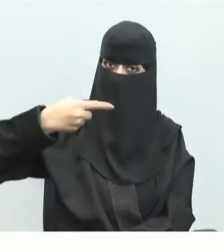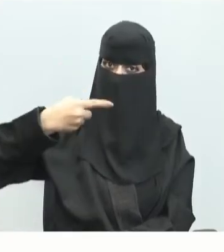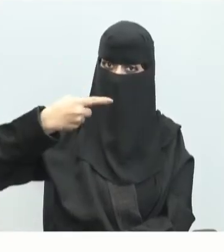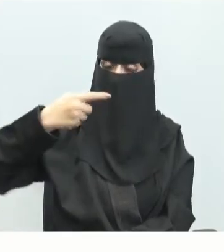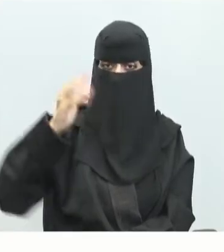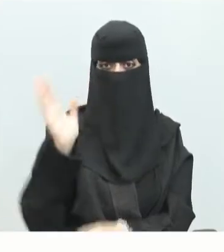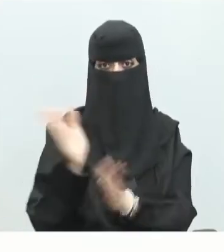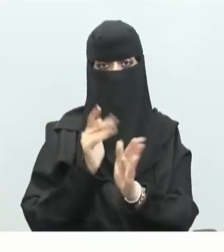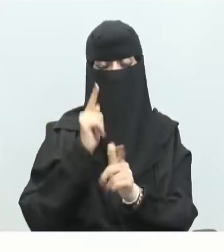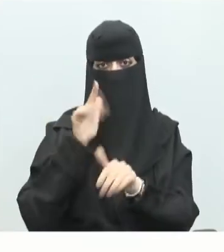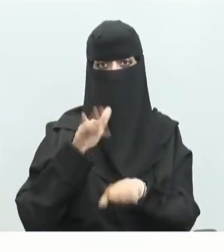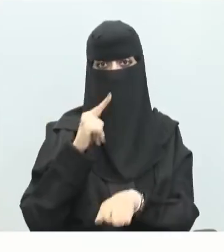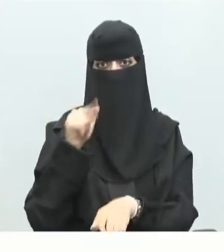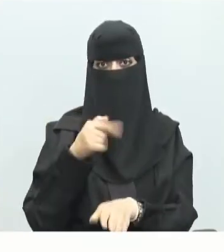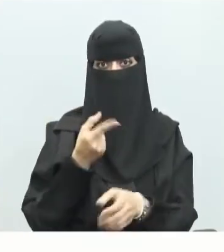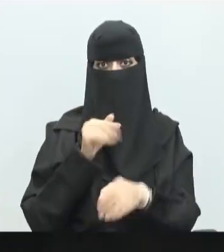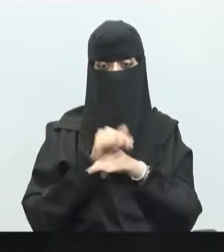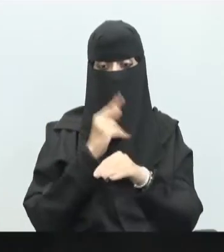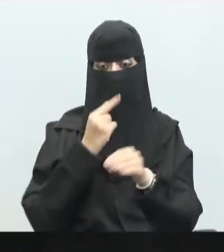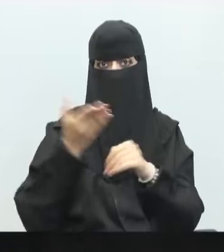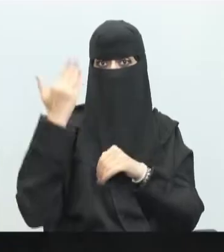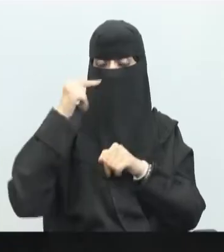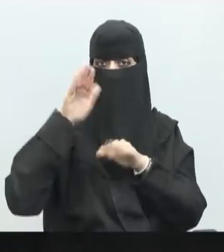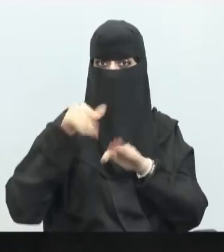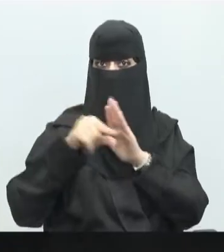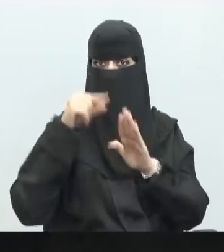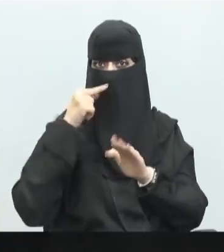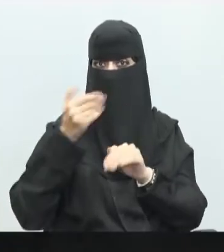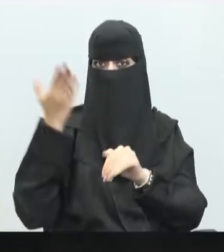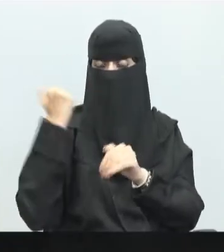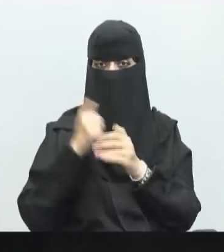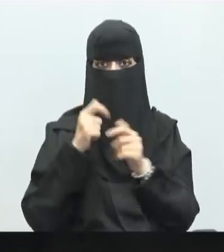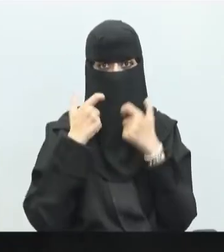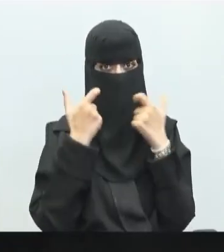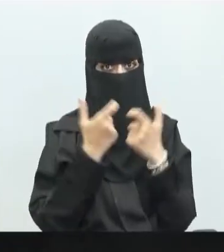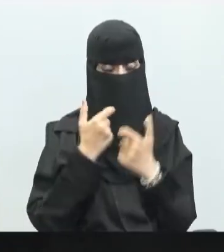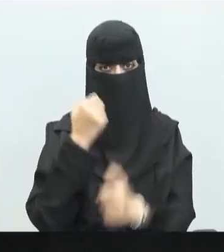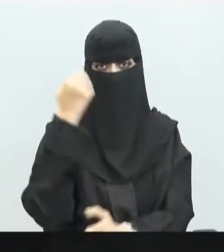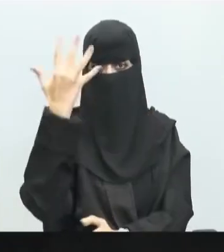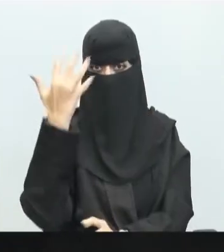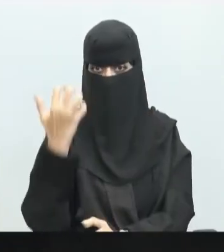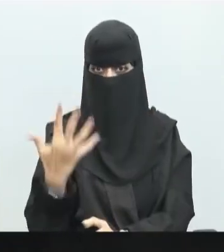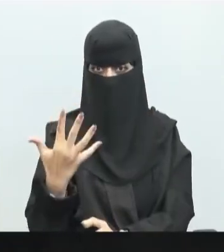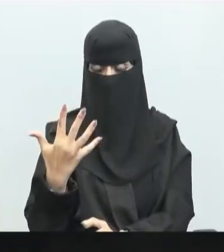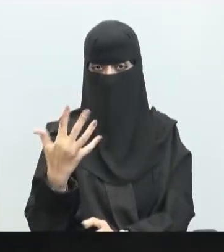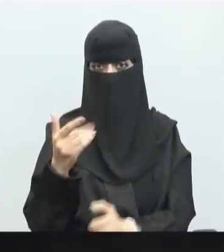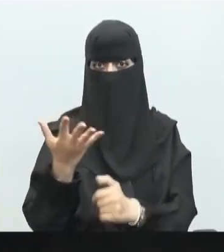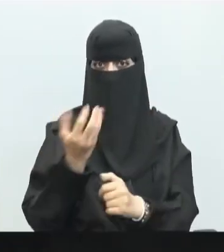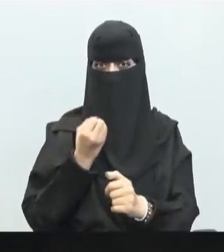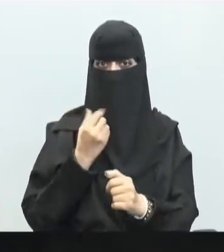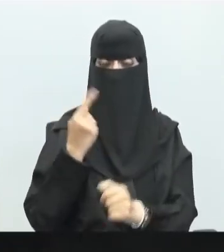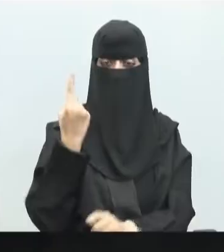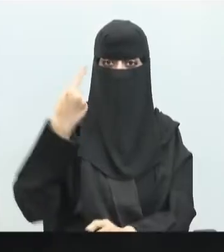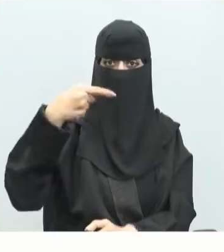عشره كما تعلمنا سابقا في الدرس السابع نلاحظ ان 55 يعطينا